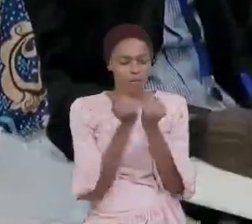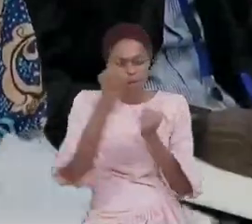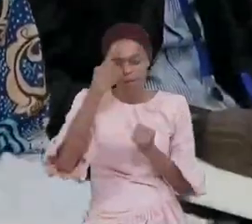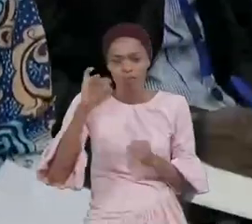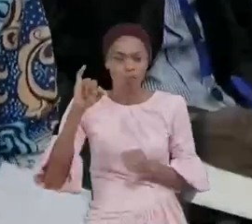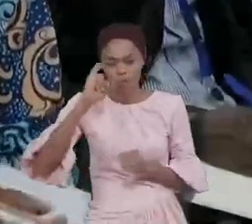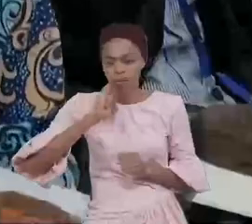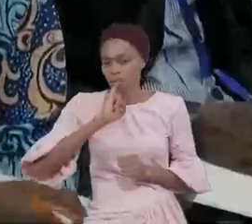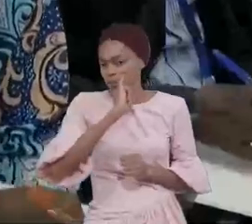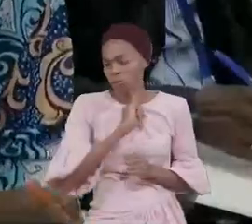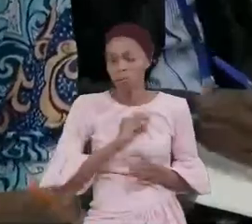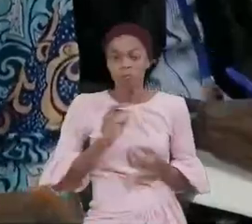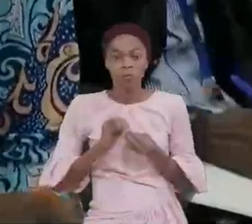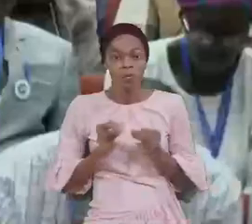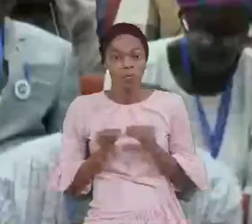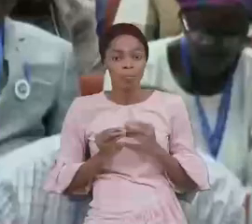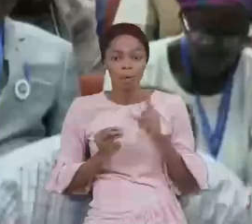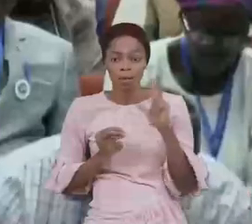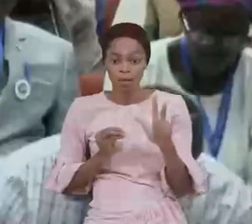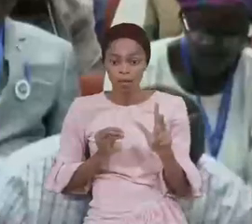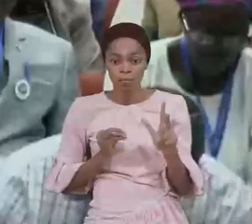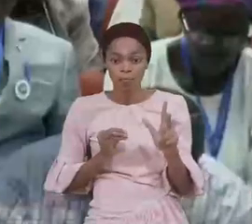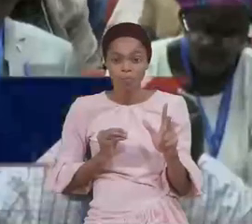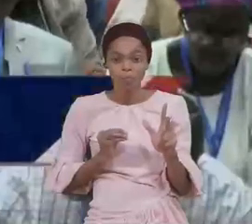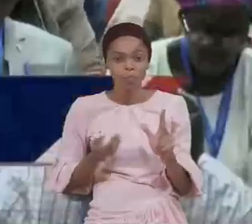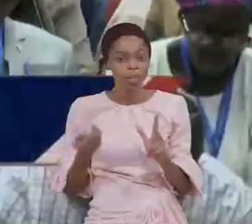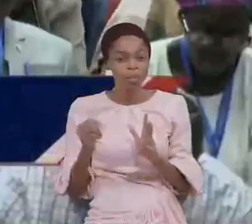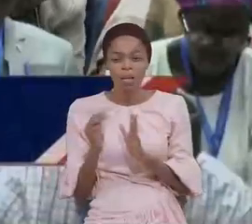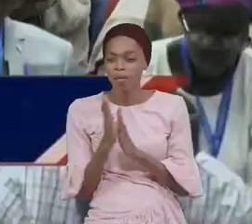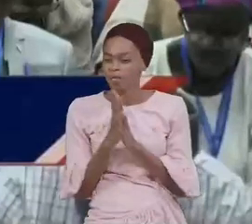troisième partie ici. Nous allons voir